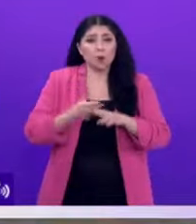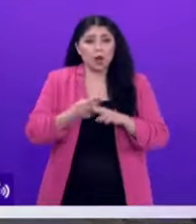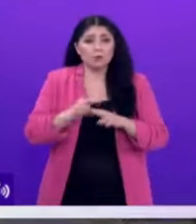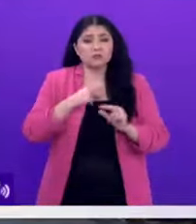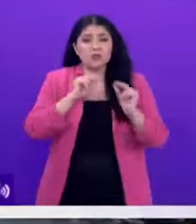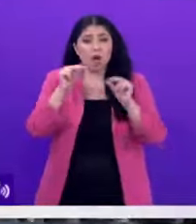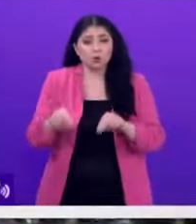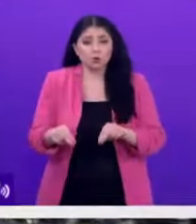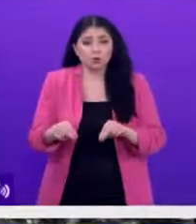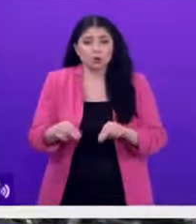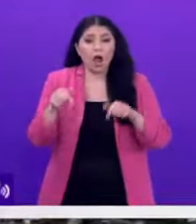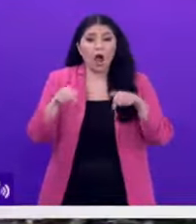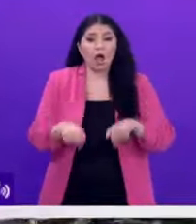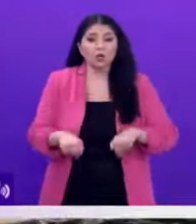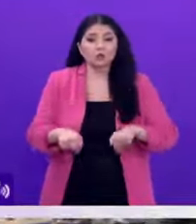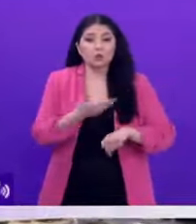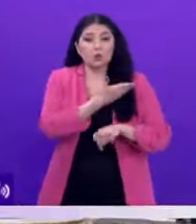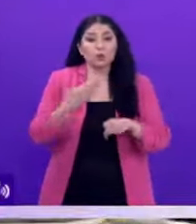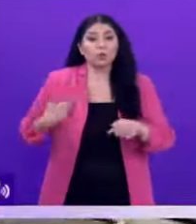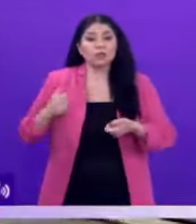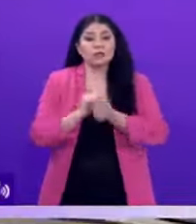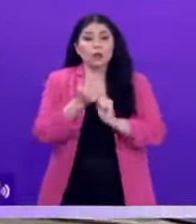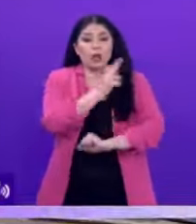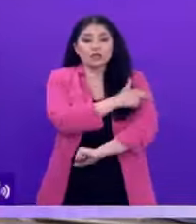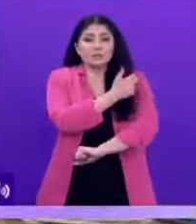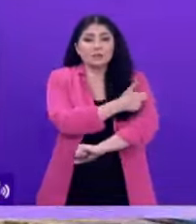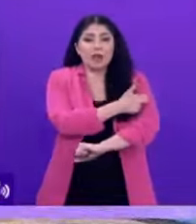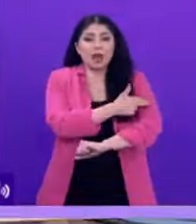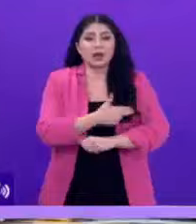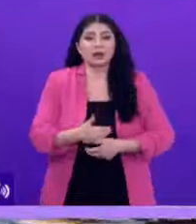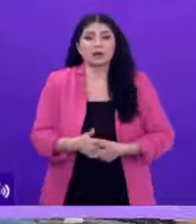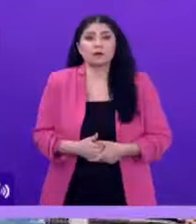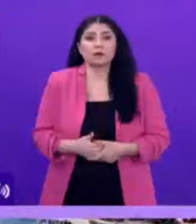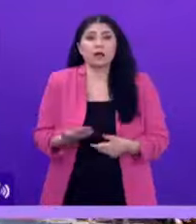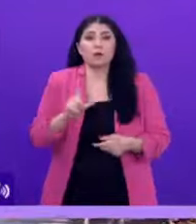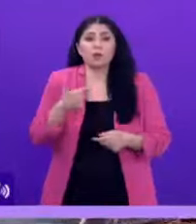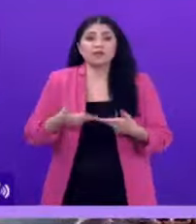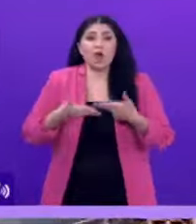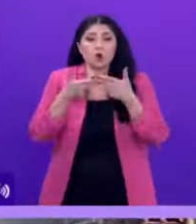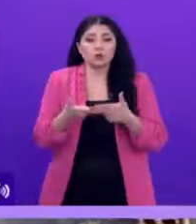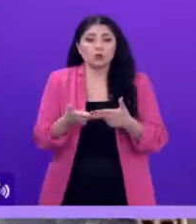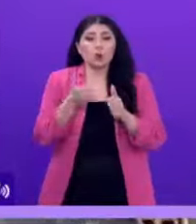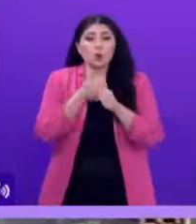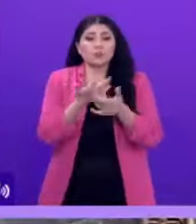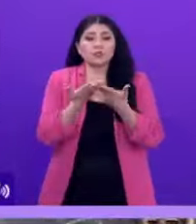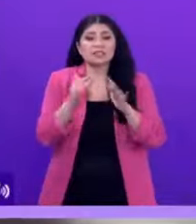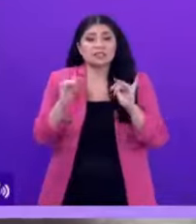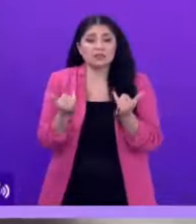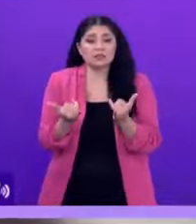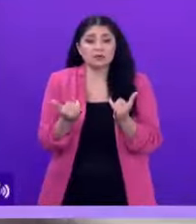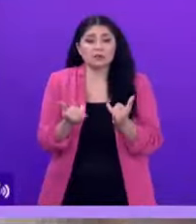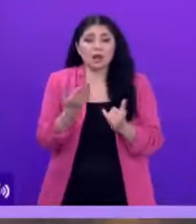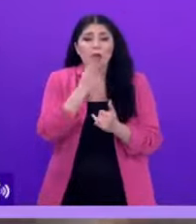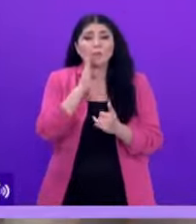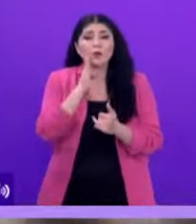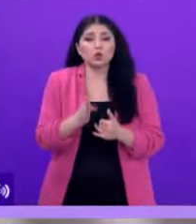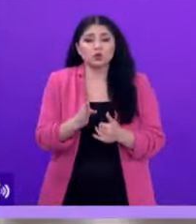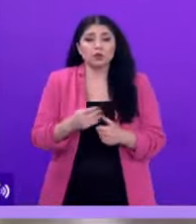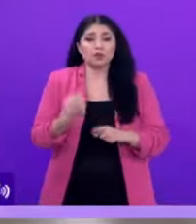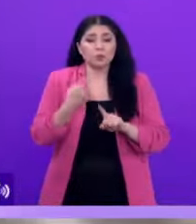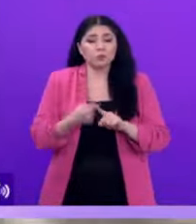fi aduși aici în București sau la spitale la care pot fi ajutați. Urmărim ce se întâmplă la Botoșani